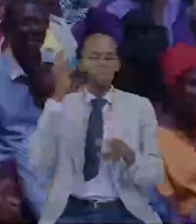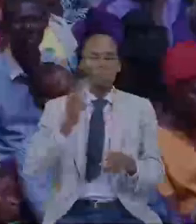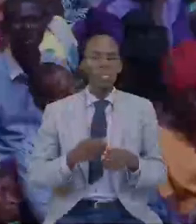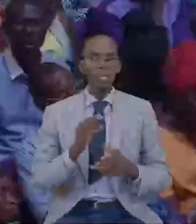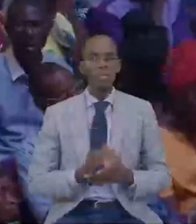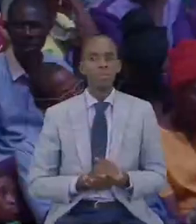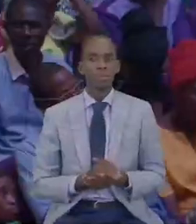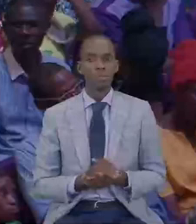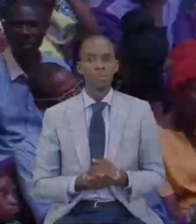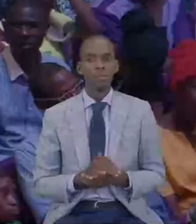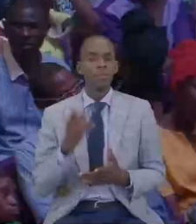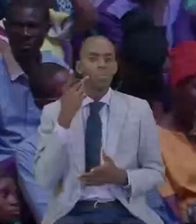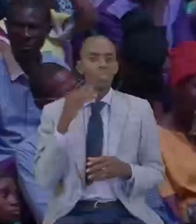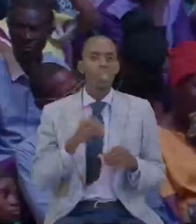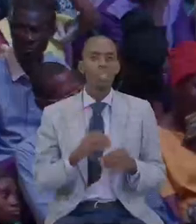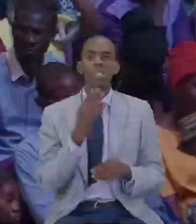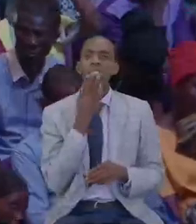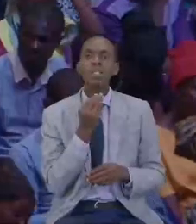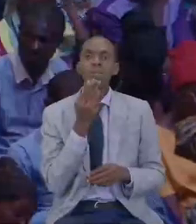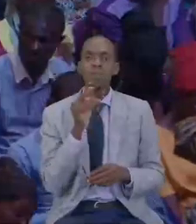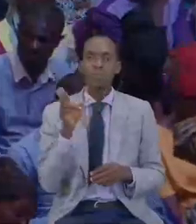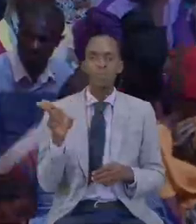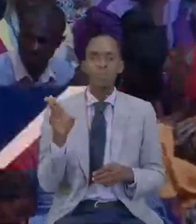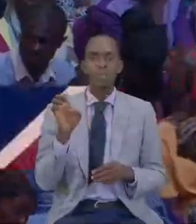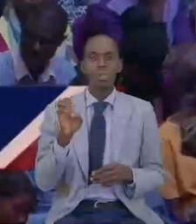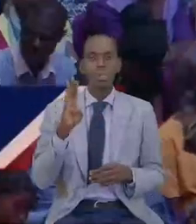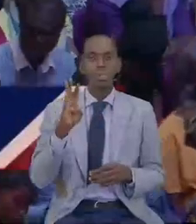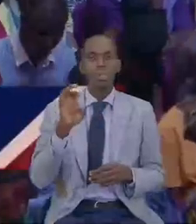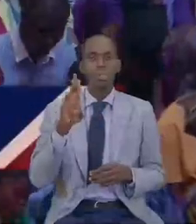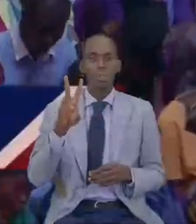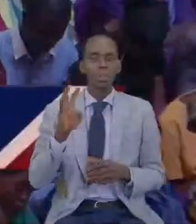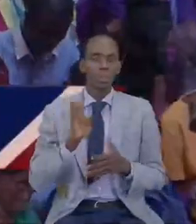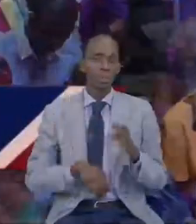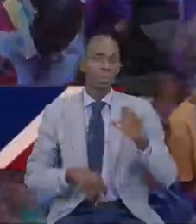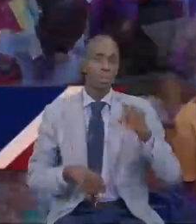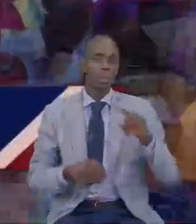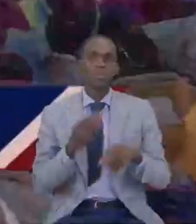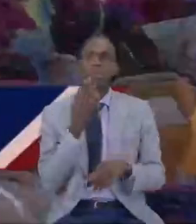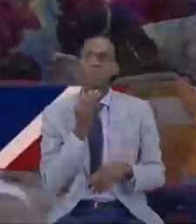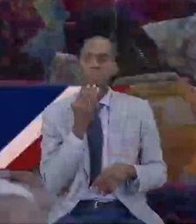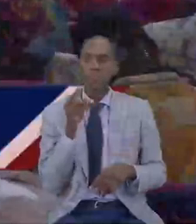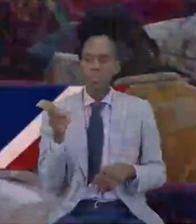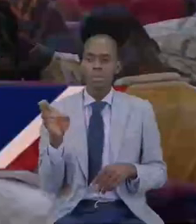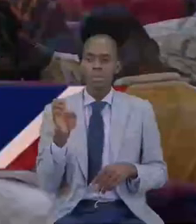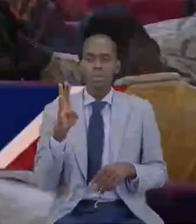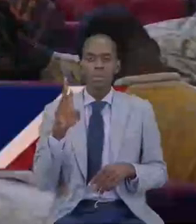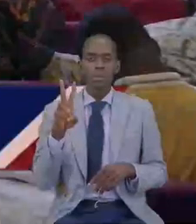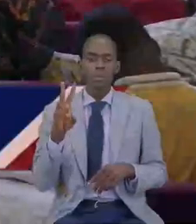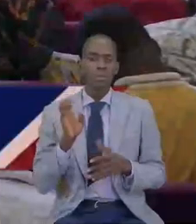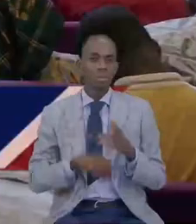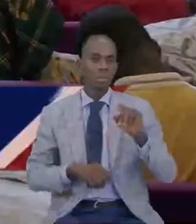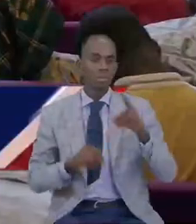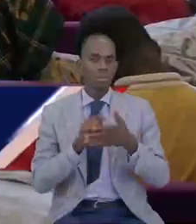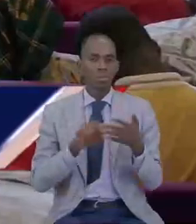Jésus. Hébreux 11, verset 27. Hébreux 11, 27.